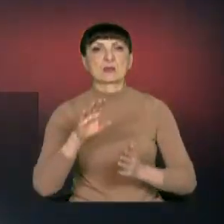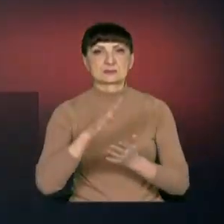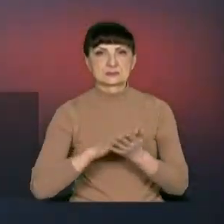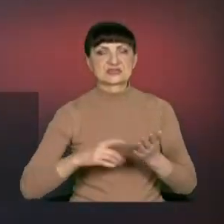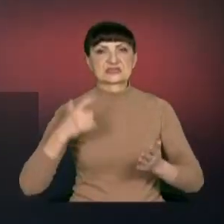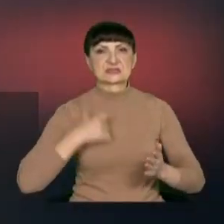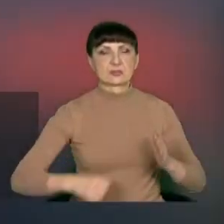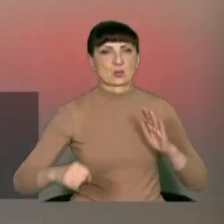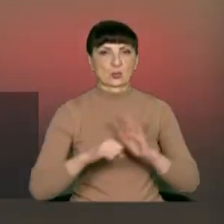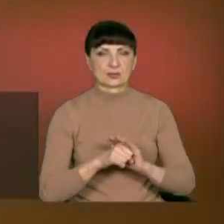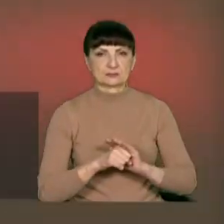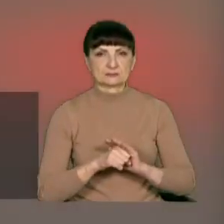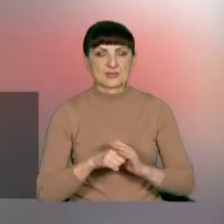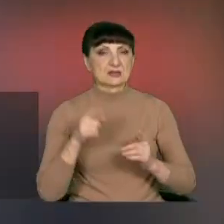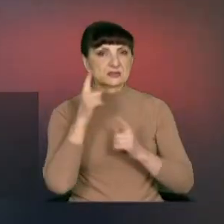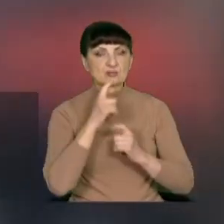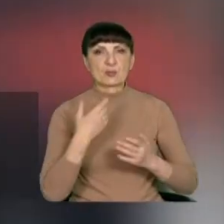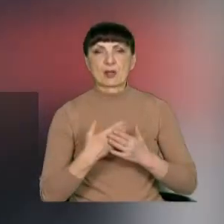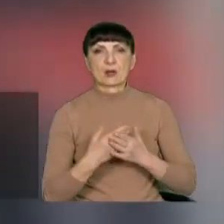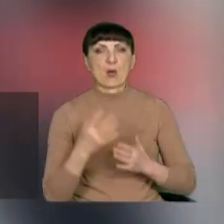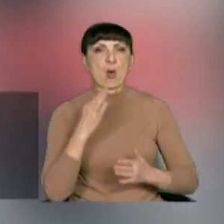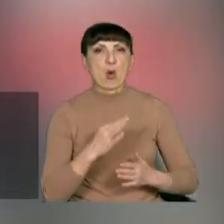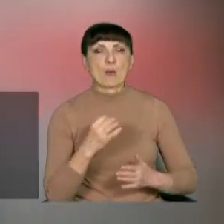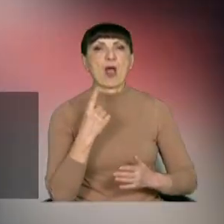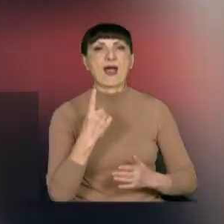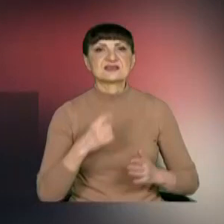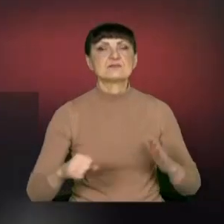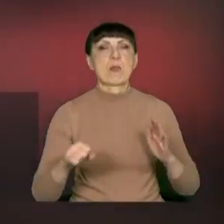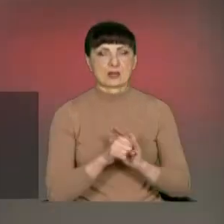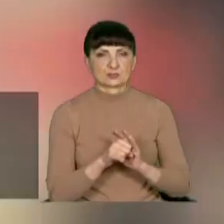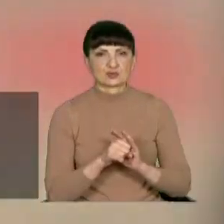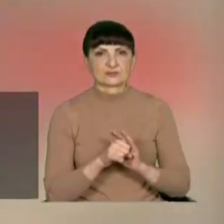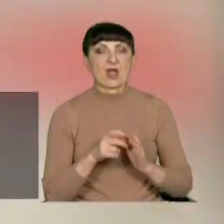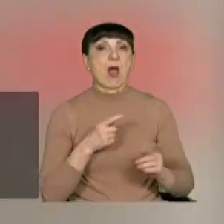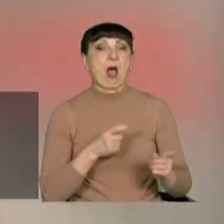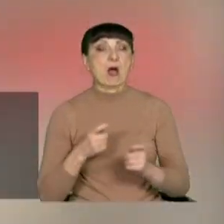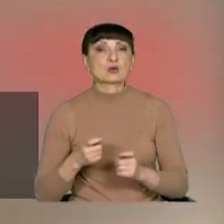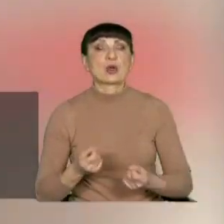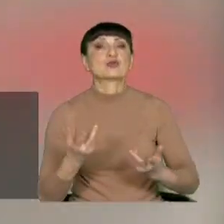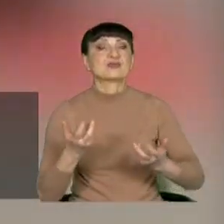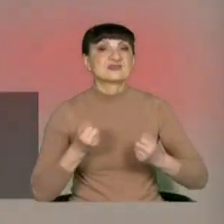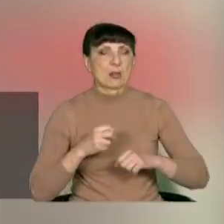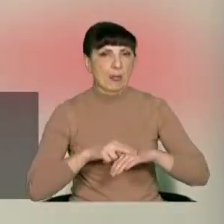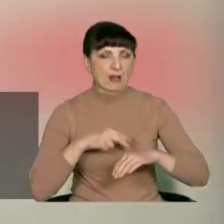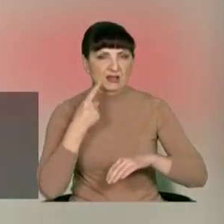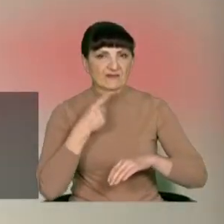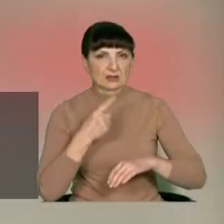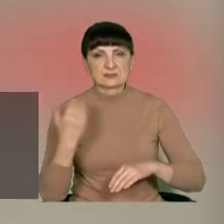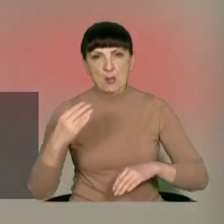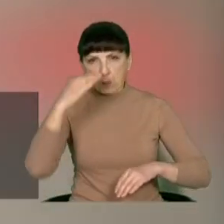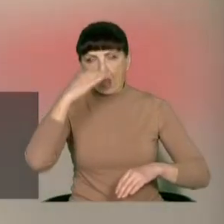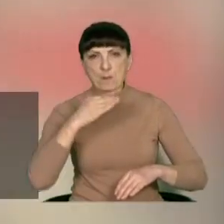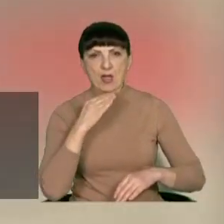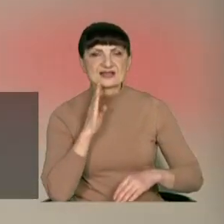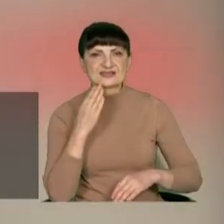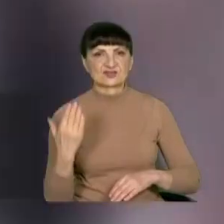суицид. Сообщается, по крайней мере, об одном погибшем. А вот оружие, по словам правоохранителей, принадлежит отцу девочки. Его